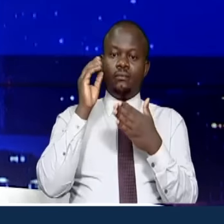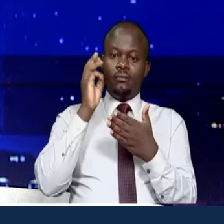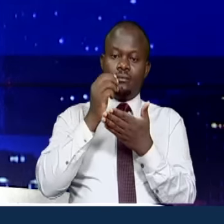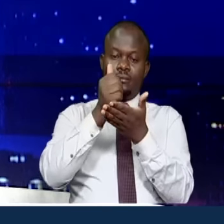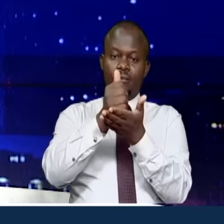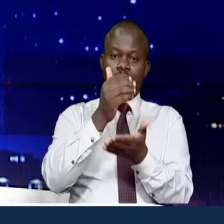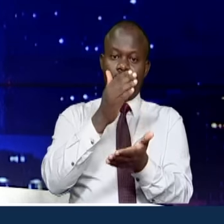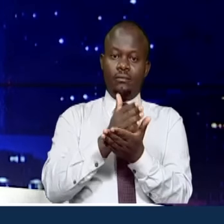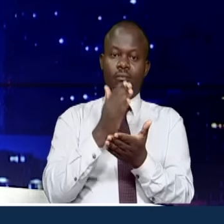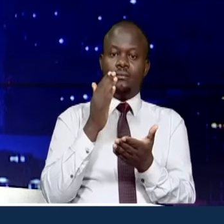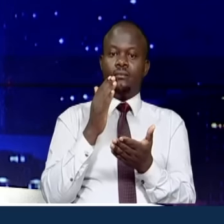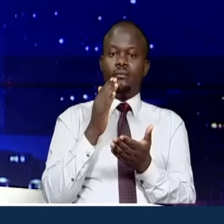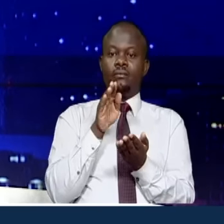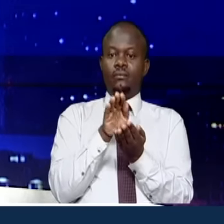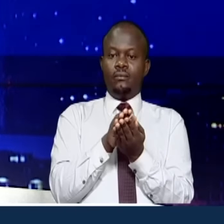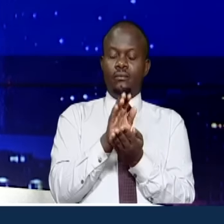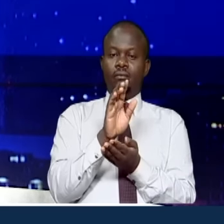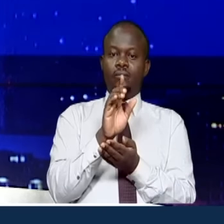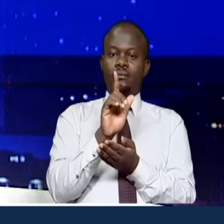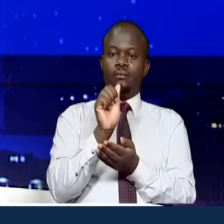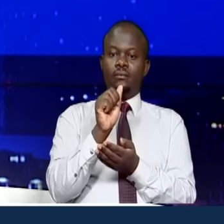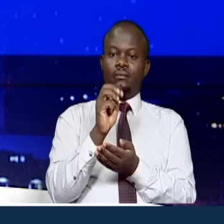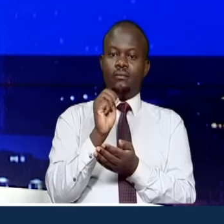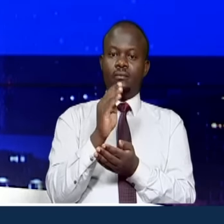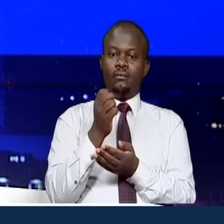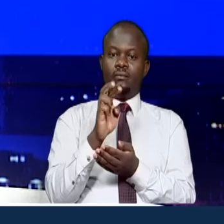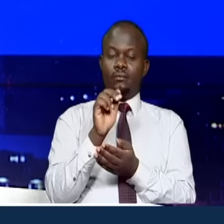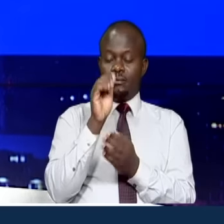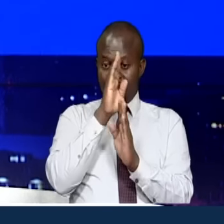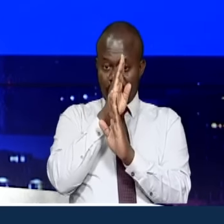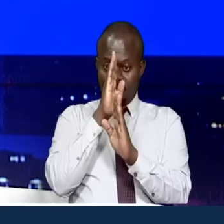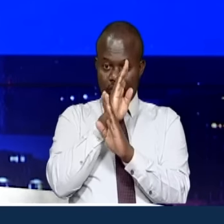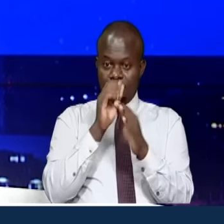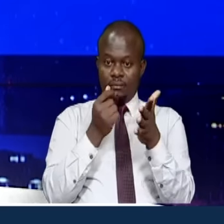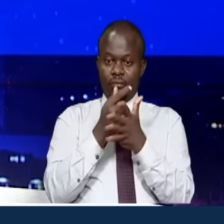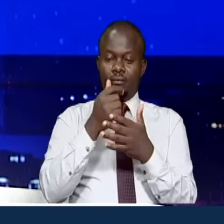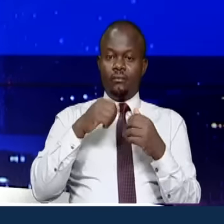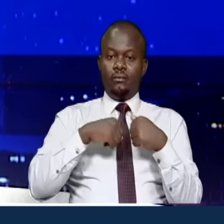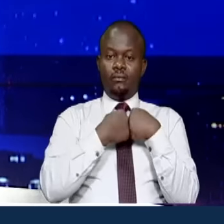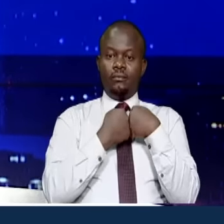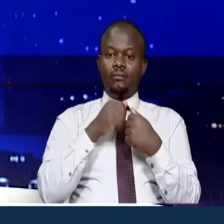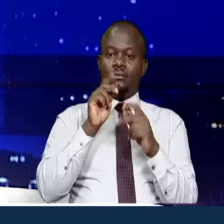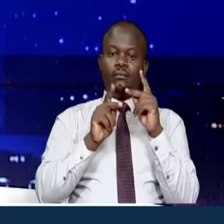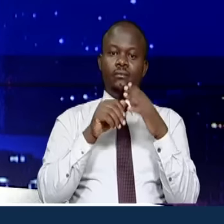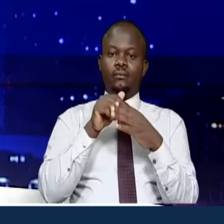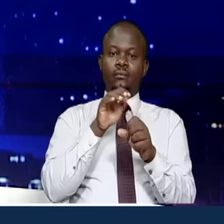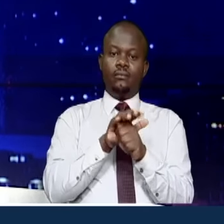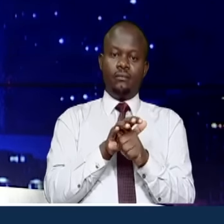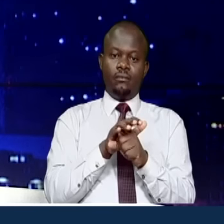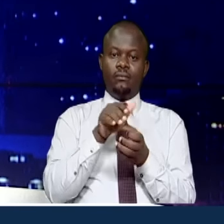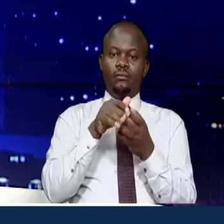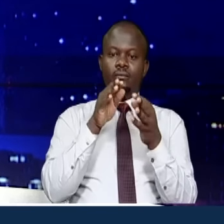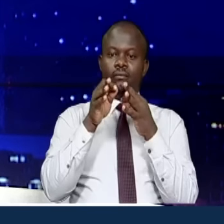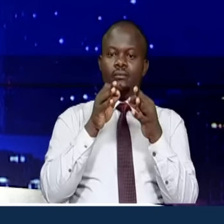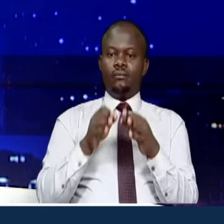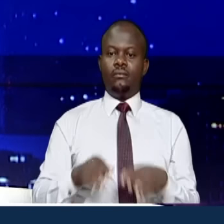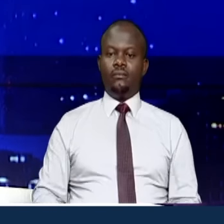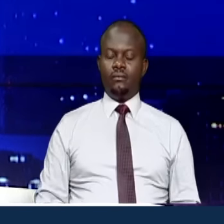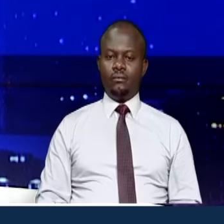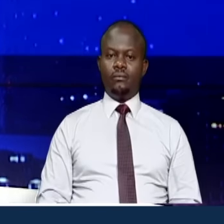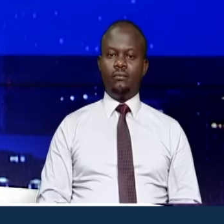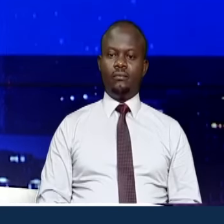mu guca ibizwi nka banki rambere byakorwaga rwihishwa bigateza n'amakimbirane mu baturage ibindi kuri Nkuru turabyezwaho na Tuyisenge